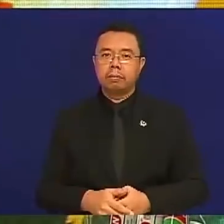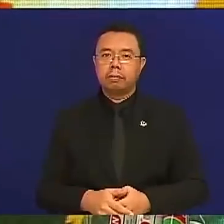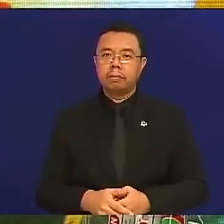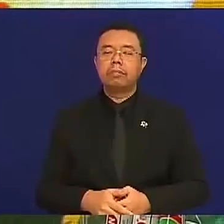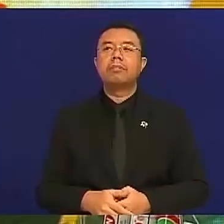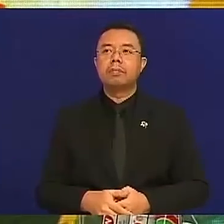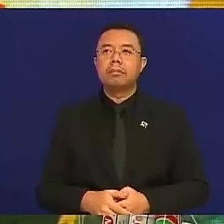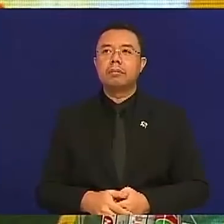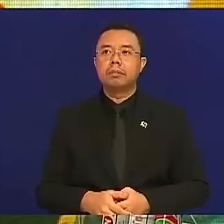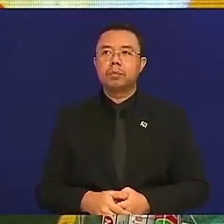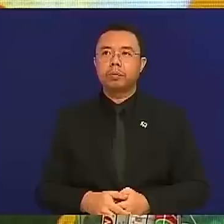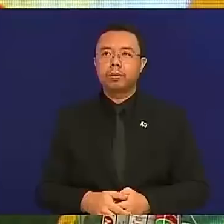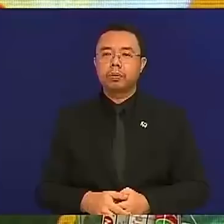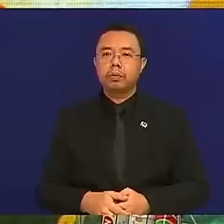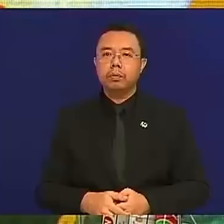semesta.